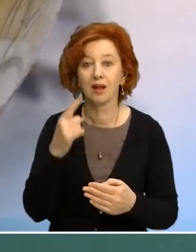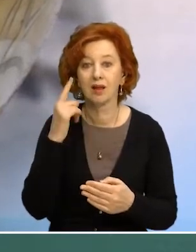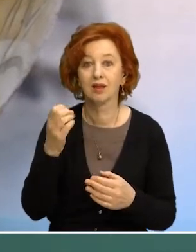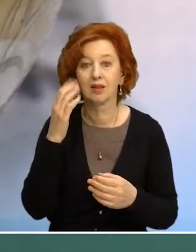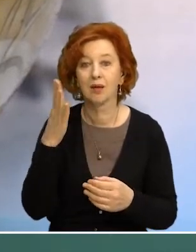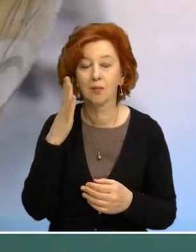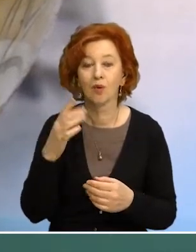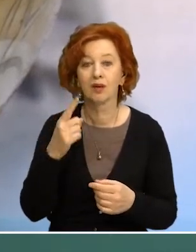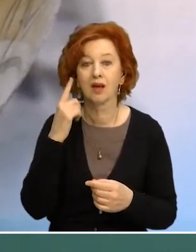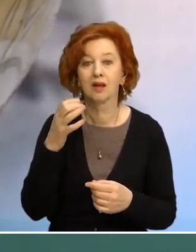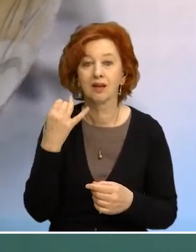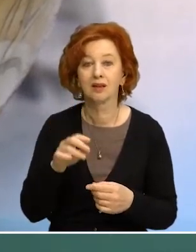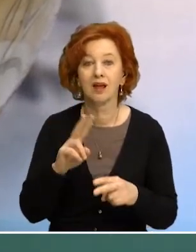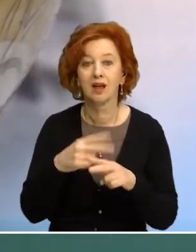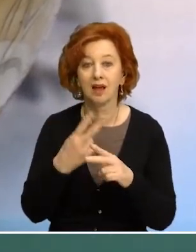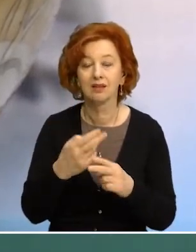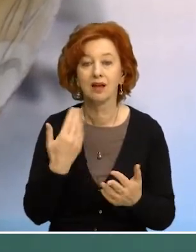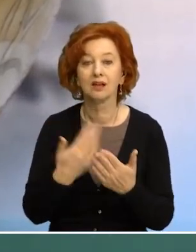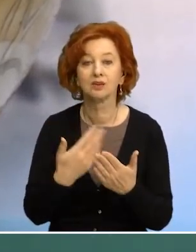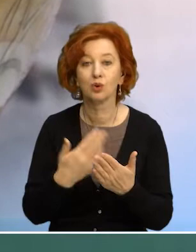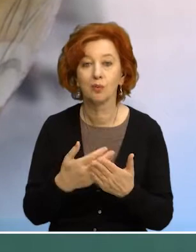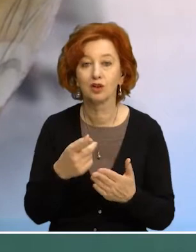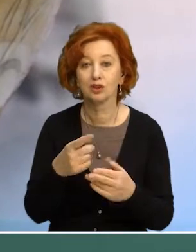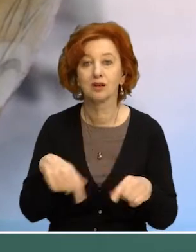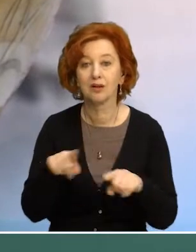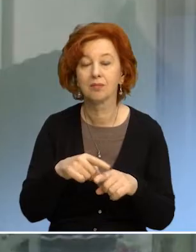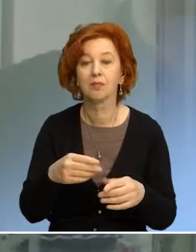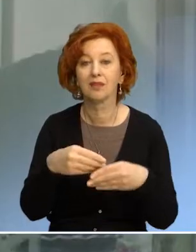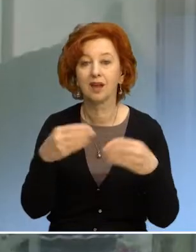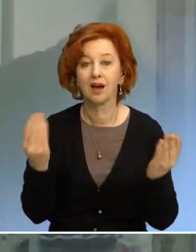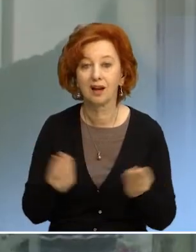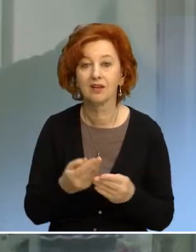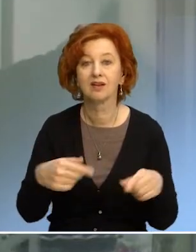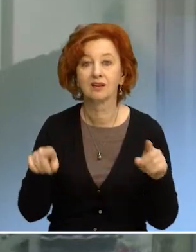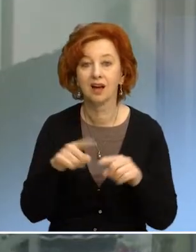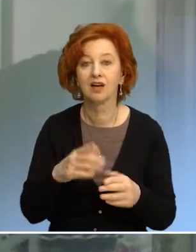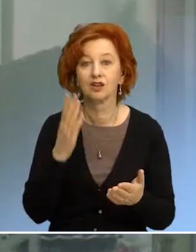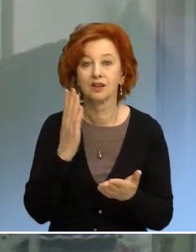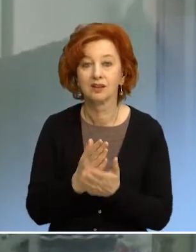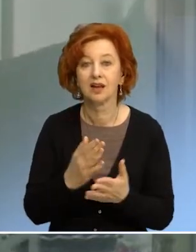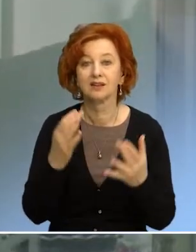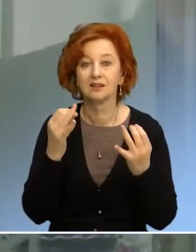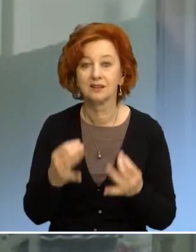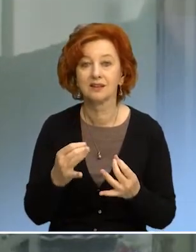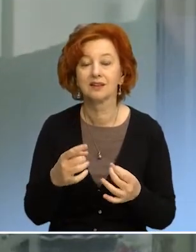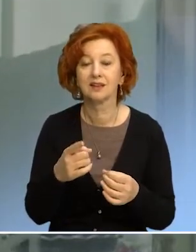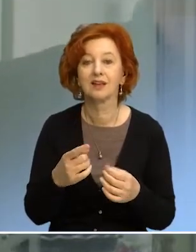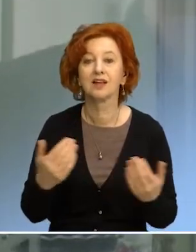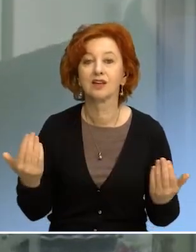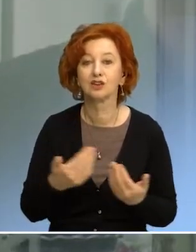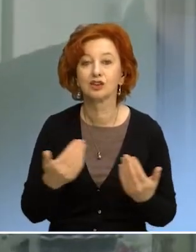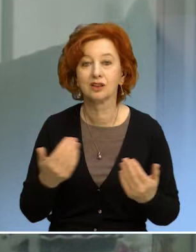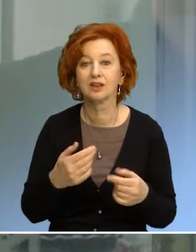Ну, сразу видно по иероглифам, по тем изображениям, которые на этой посуде, на тарелках, чашках, блюдцах. И